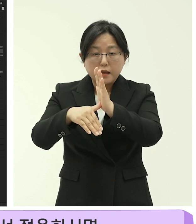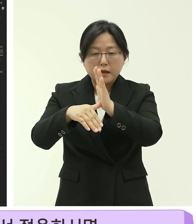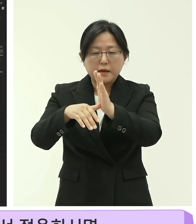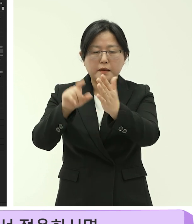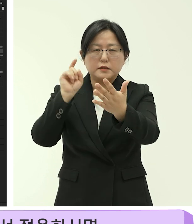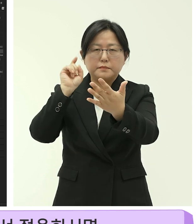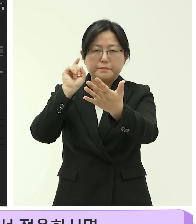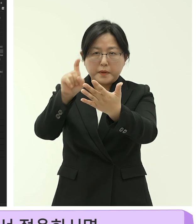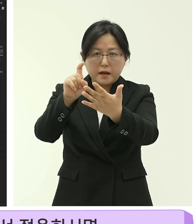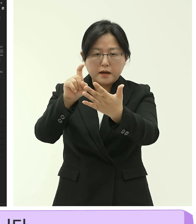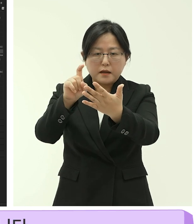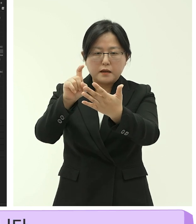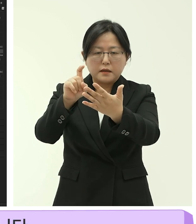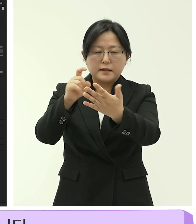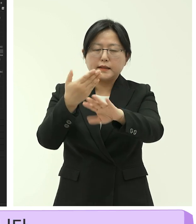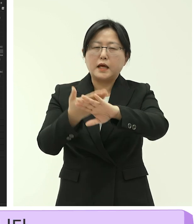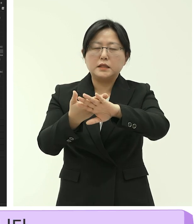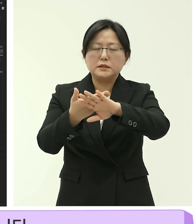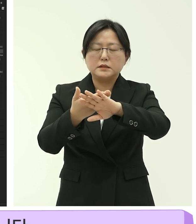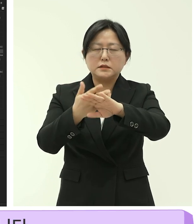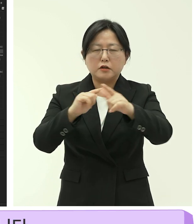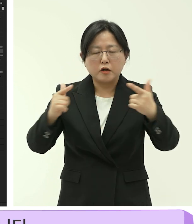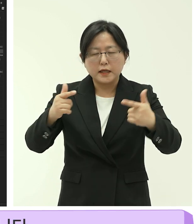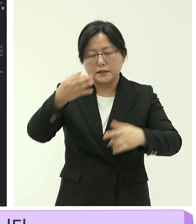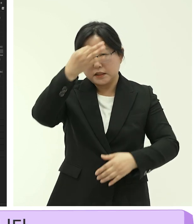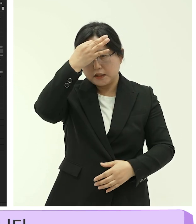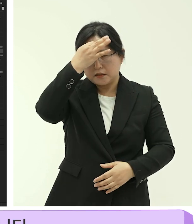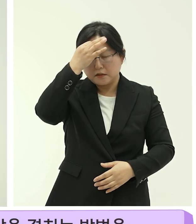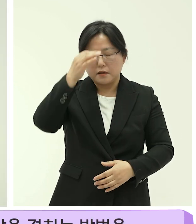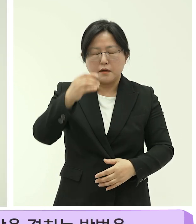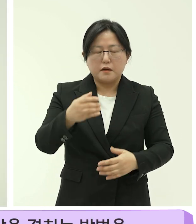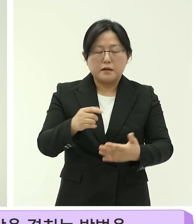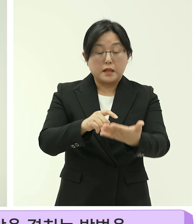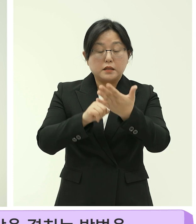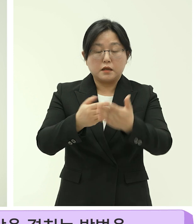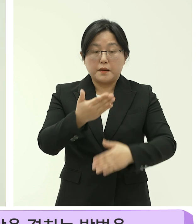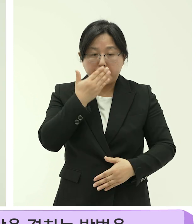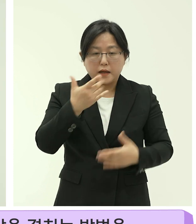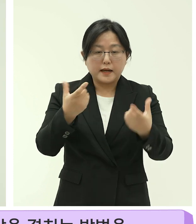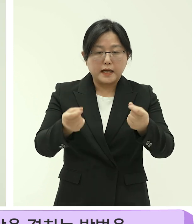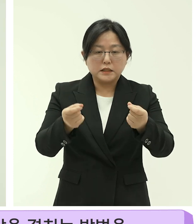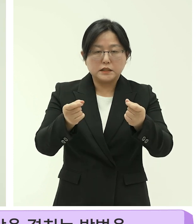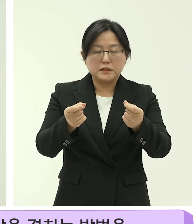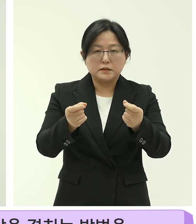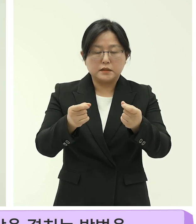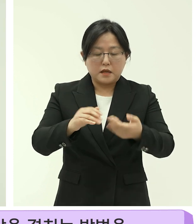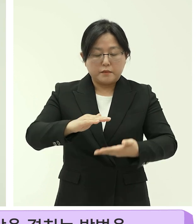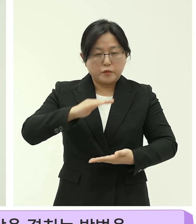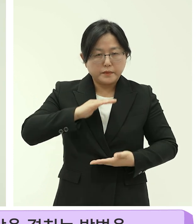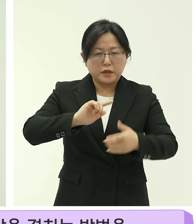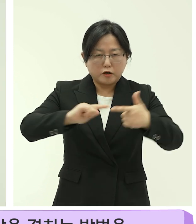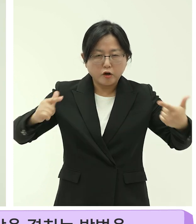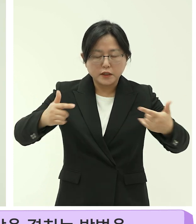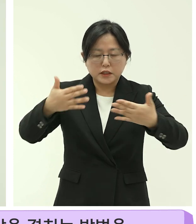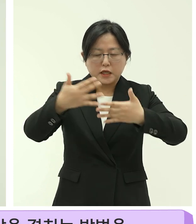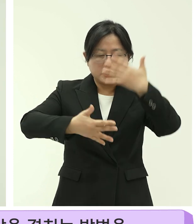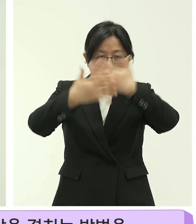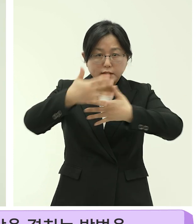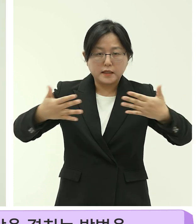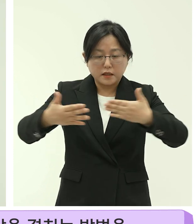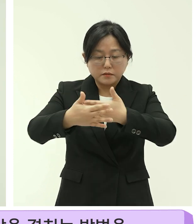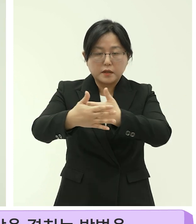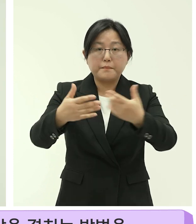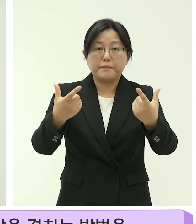잘 찾아서 적용하시면 색다른 효과를 연출할 수 있습니다. 이때 같은 프레임에서 이렇게 여러 개의